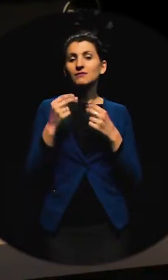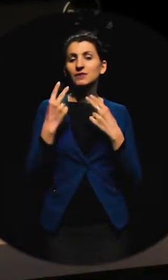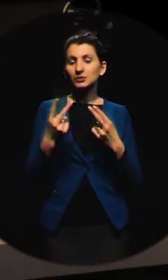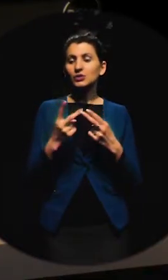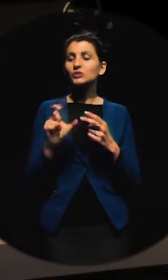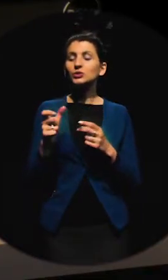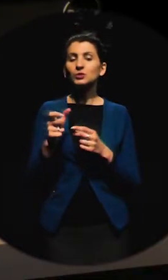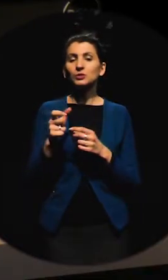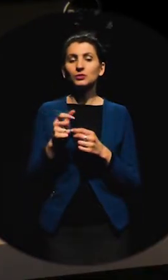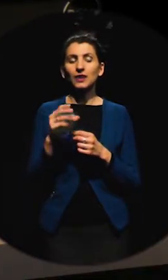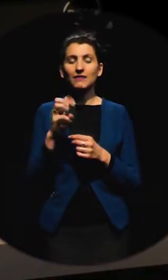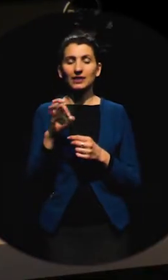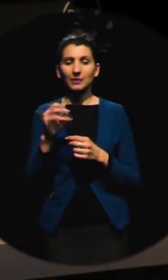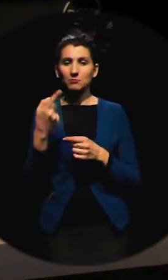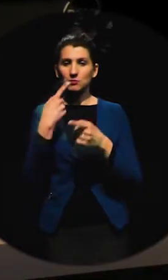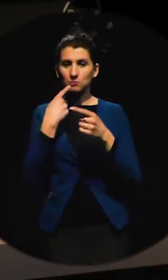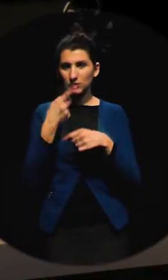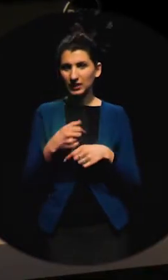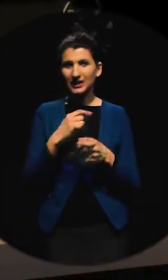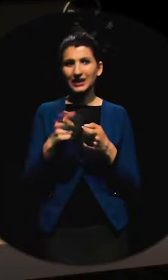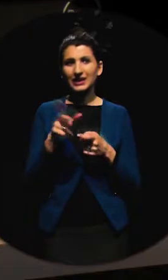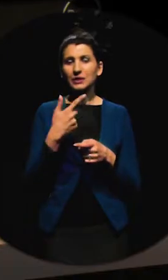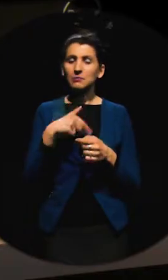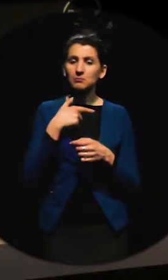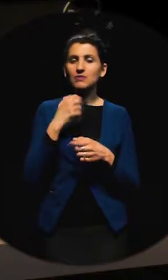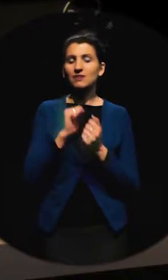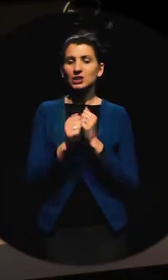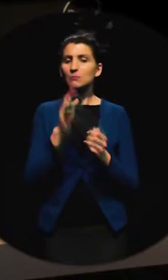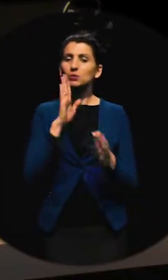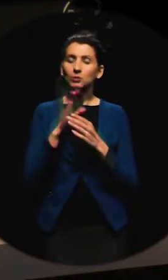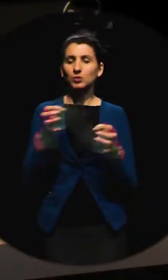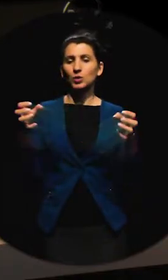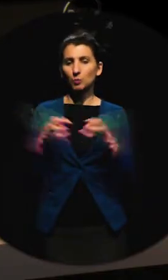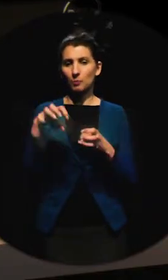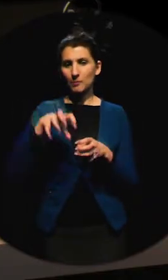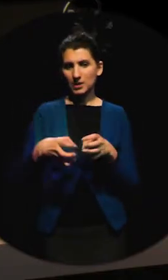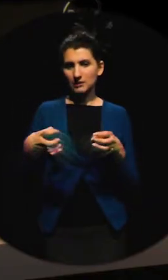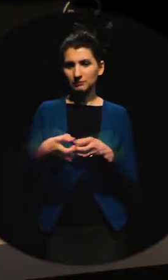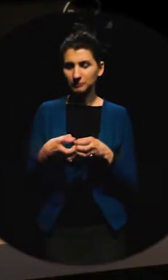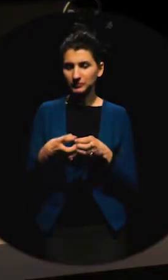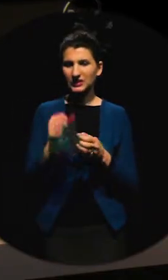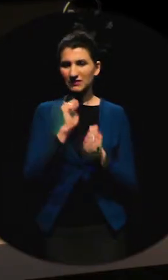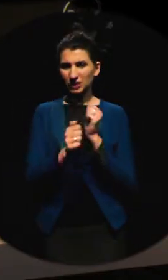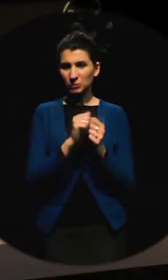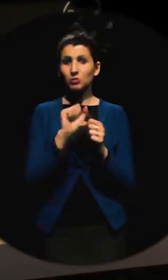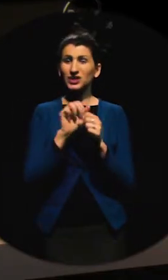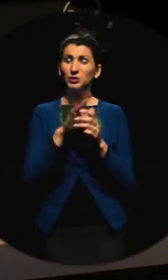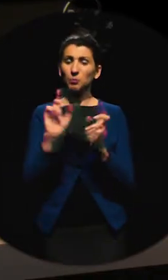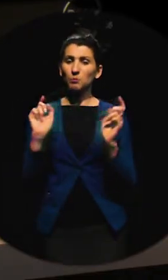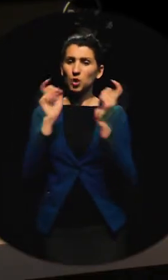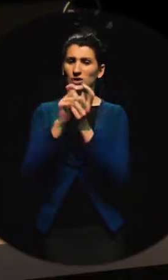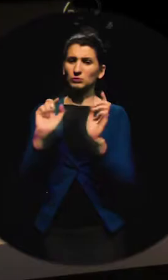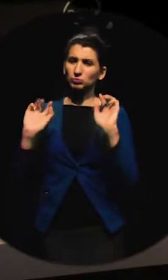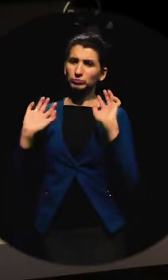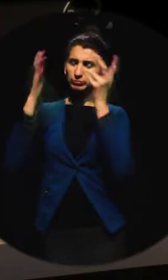Ewelina zwróciła uwagę. Znaczy, kiedy jesteśmy jako grupa i kiedy działamy i walczymy jako grupa, to jest to manifestacja, która od